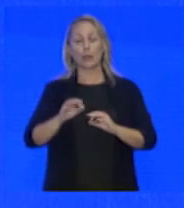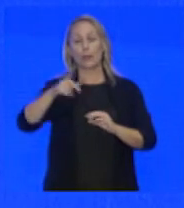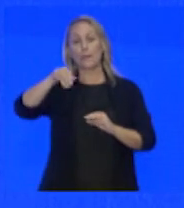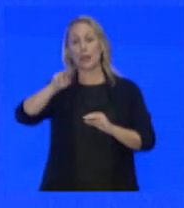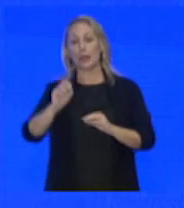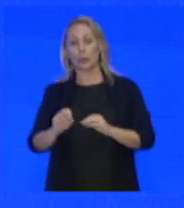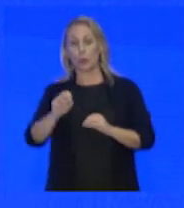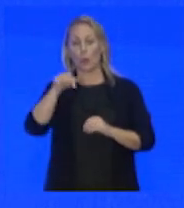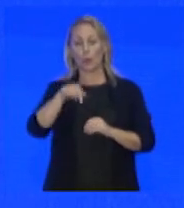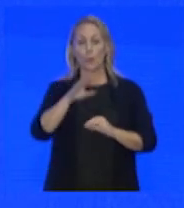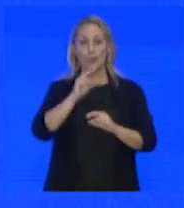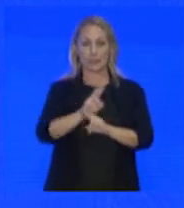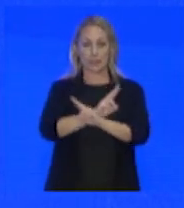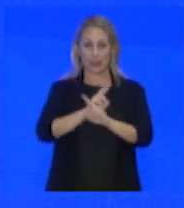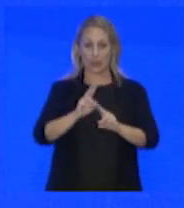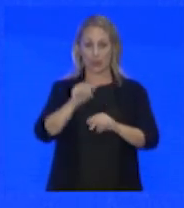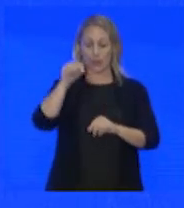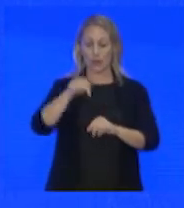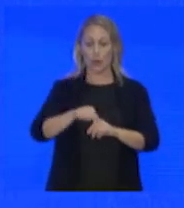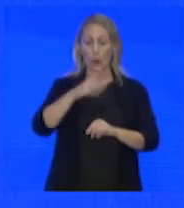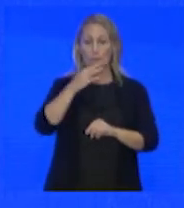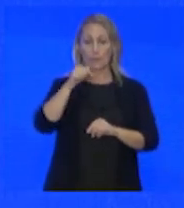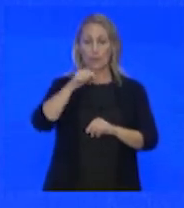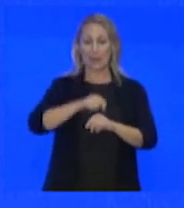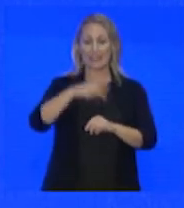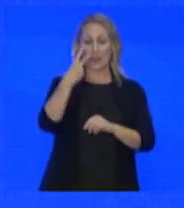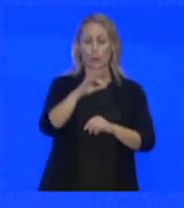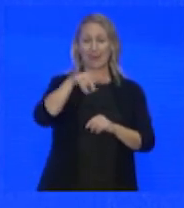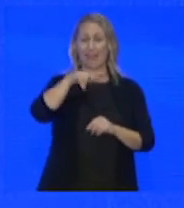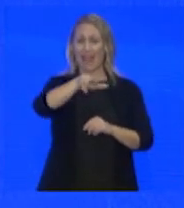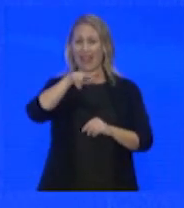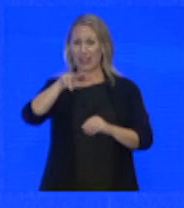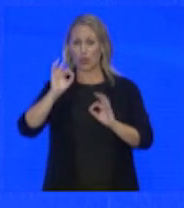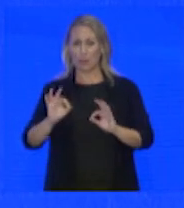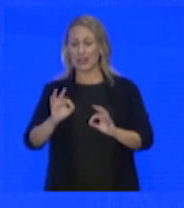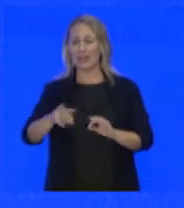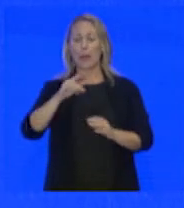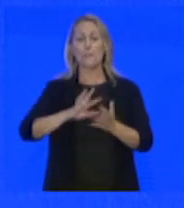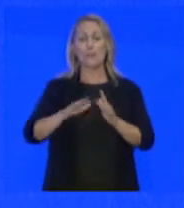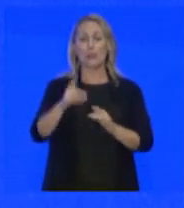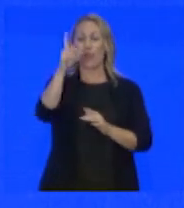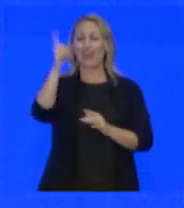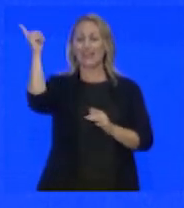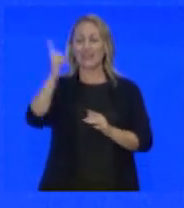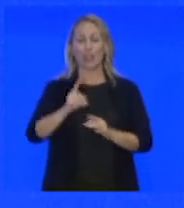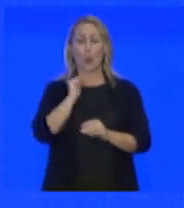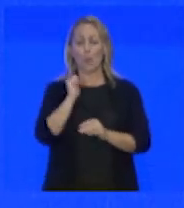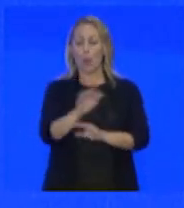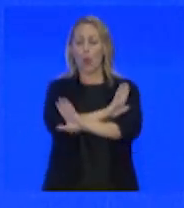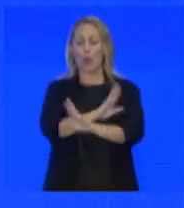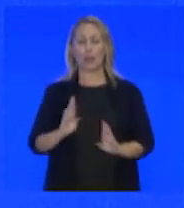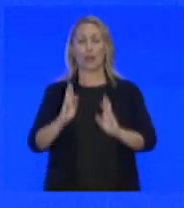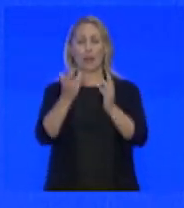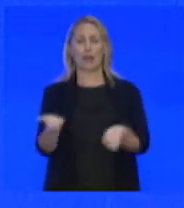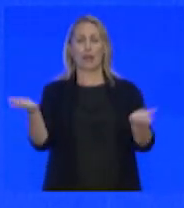μια πράσινη επένδυση. Ύψους 250 εκατομμυρίων. Θα καλύψει μόνη της σχεδόν το 10% των αναγκών της Κρήτης. Και θα